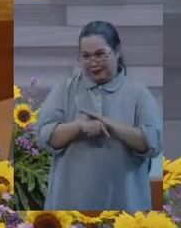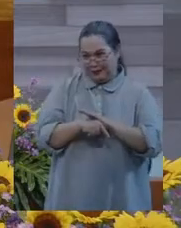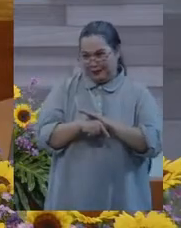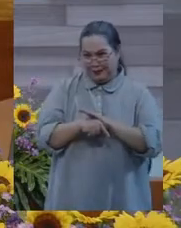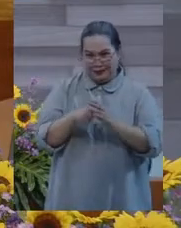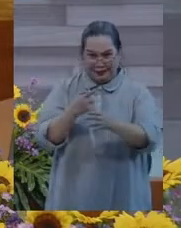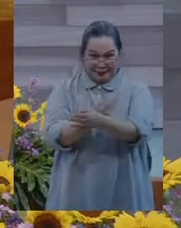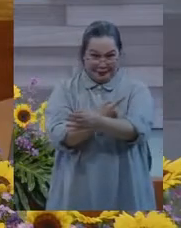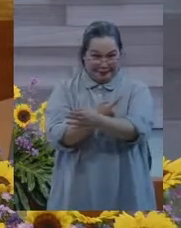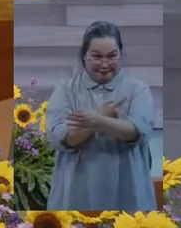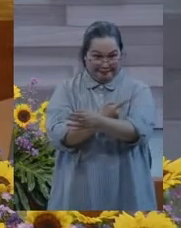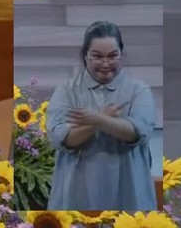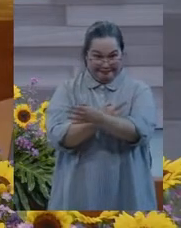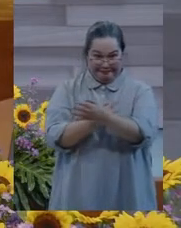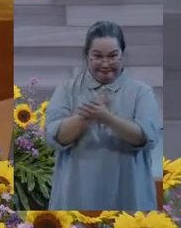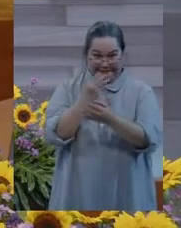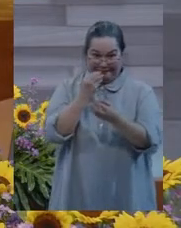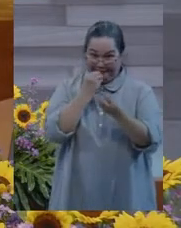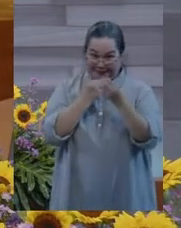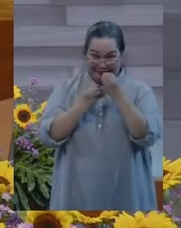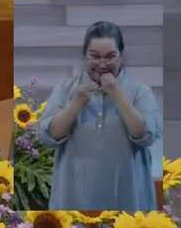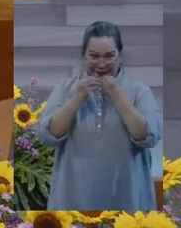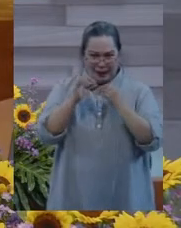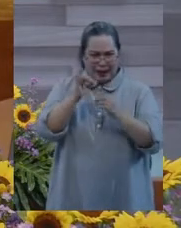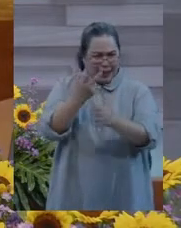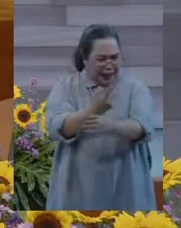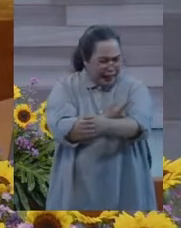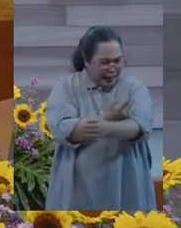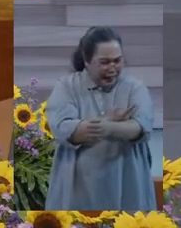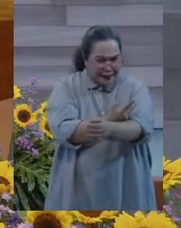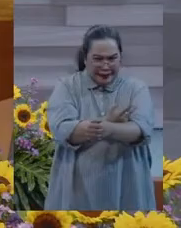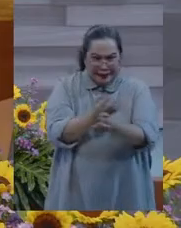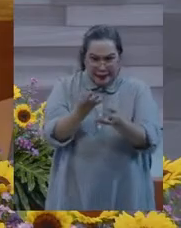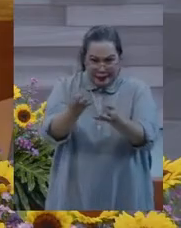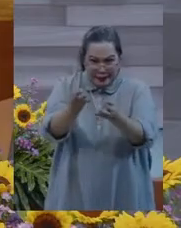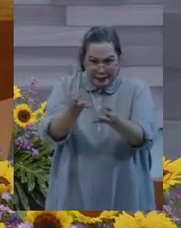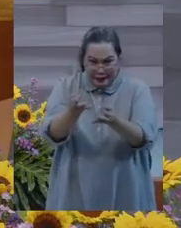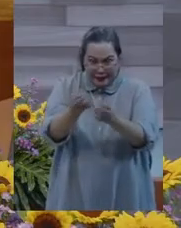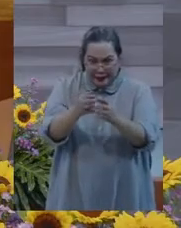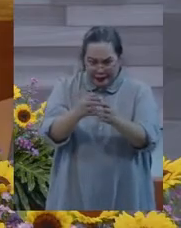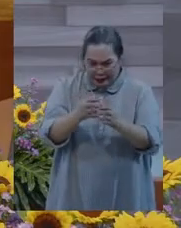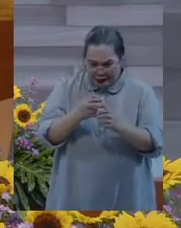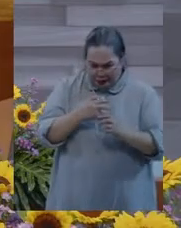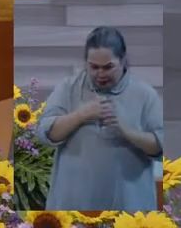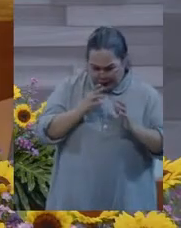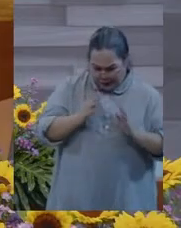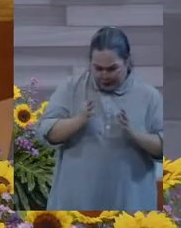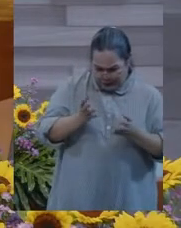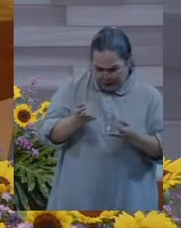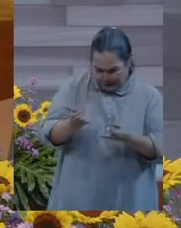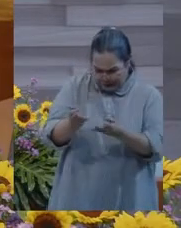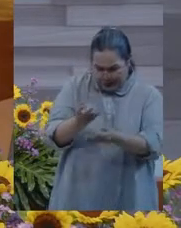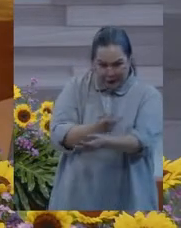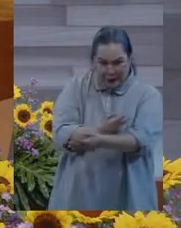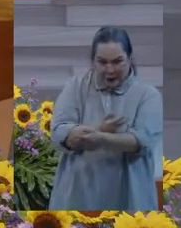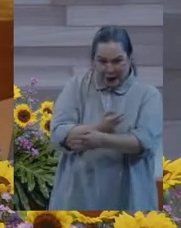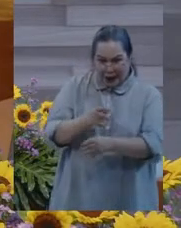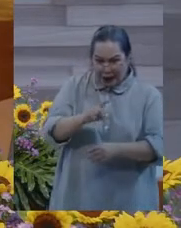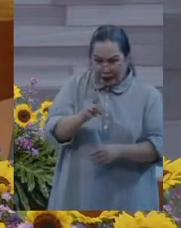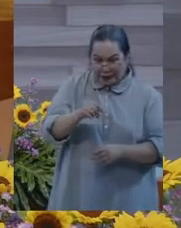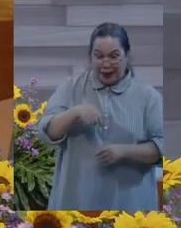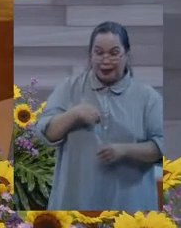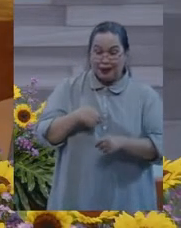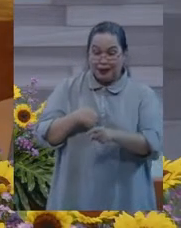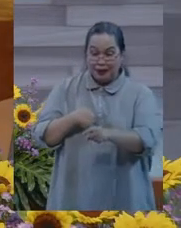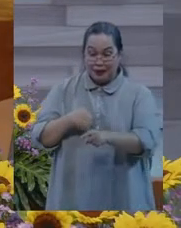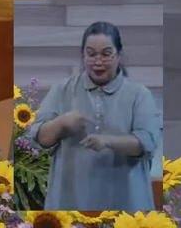Shepherds feeding themselves. Ang shepherd po, ang finifeed ay ang tupa. Ito hindi. Kinukuha yung kakainin